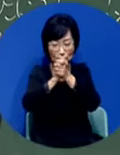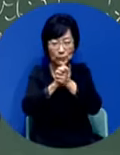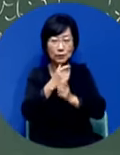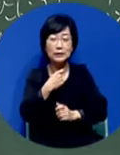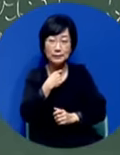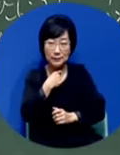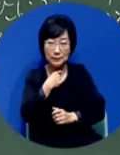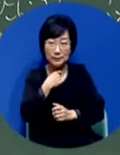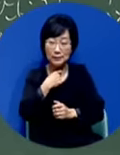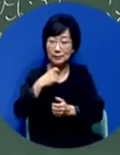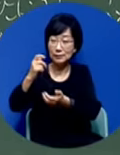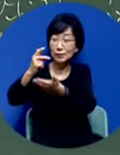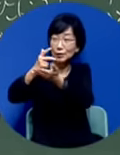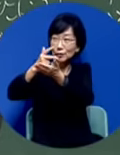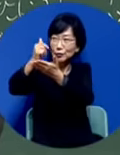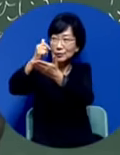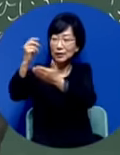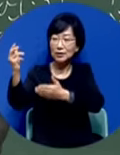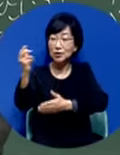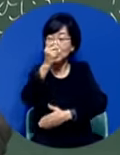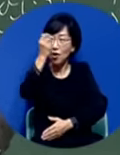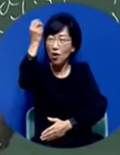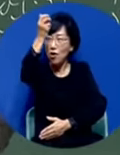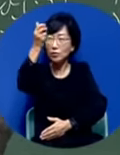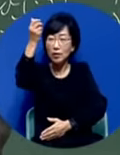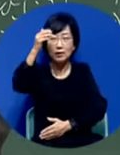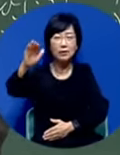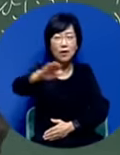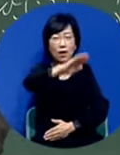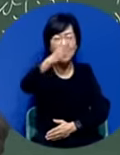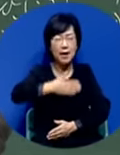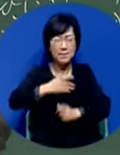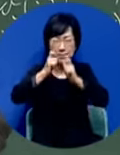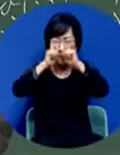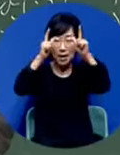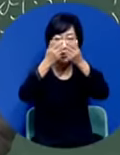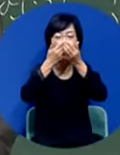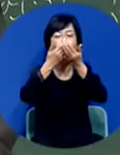我真的祷告神，让圣灵让大家能够明白。 주의 영이 여러분을 알게 하시기를 기도합니다.